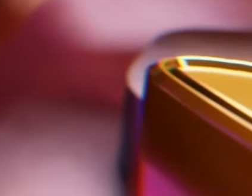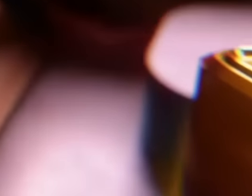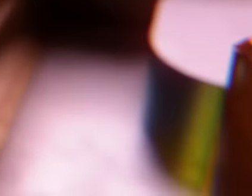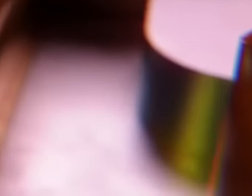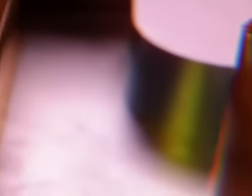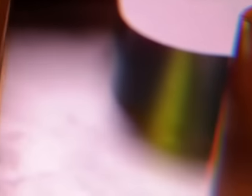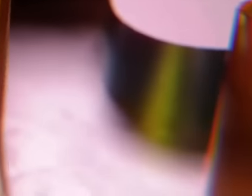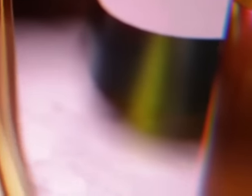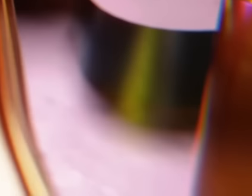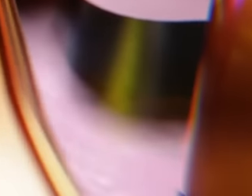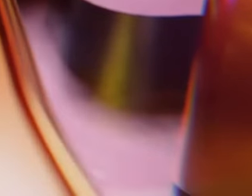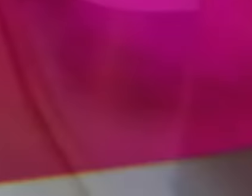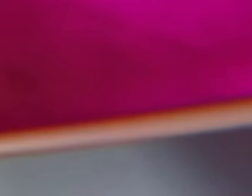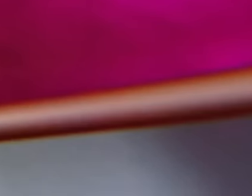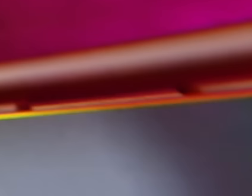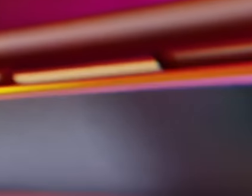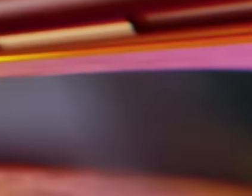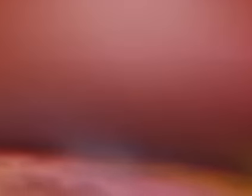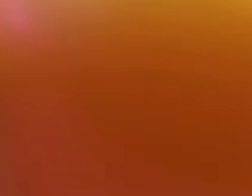rabbal